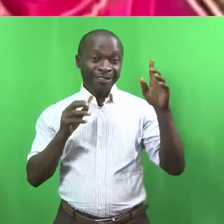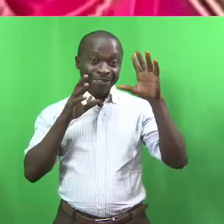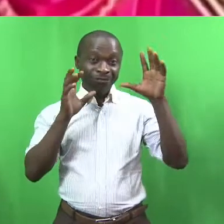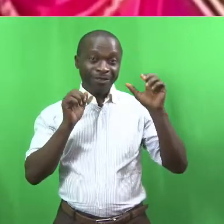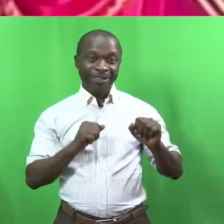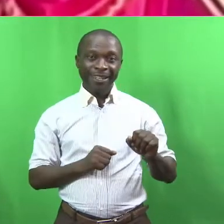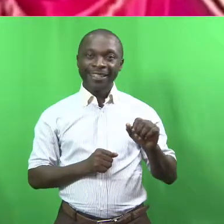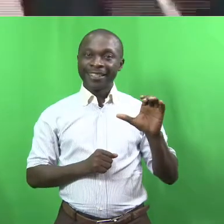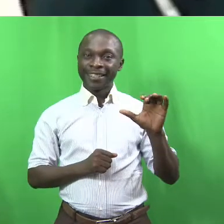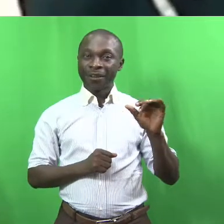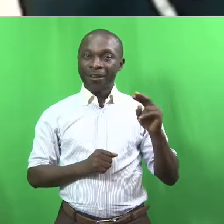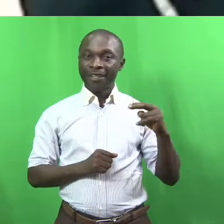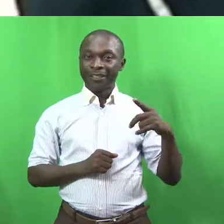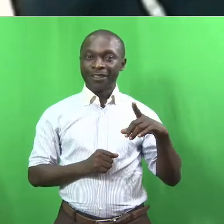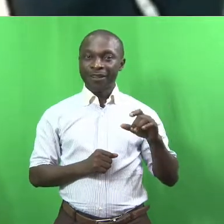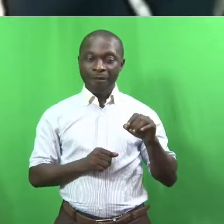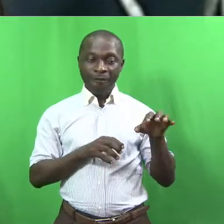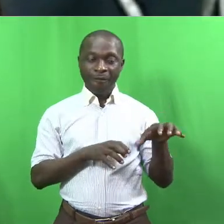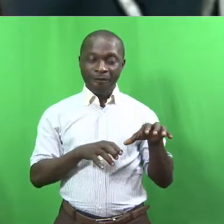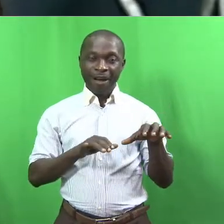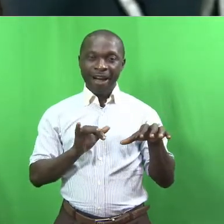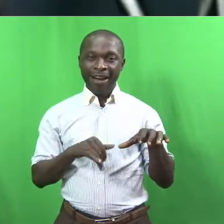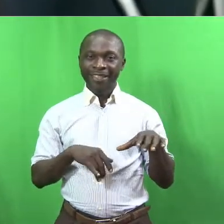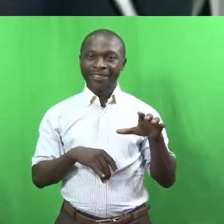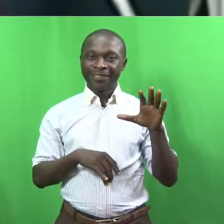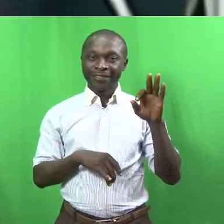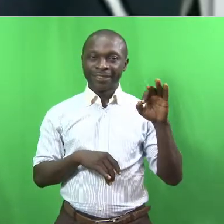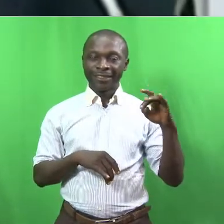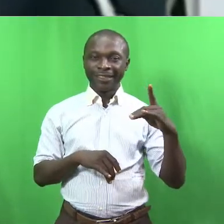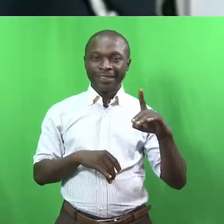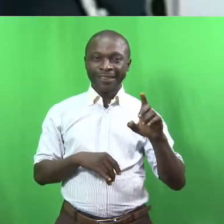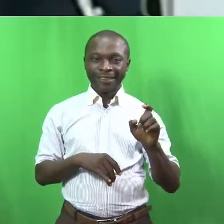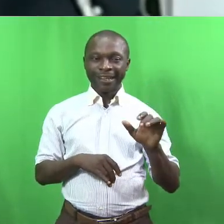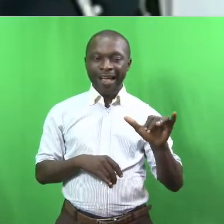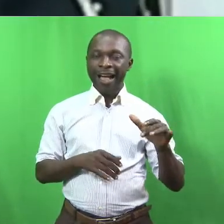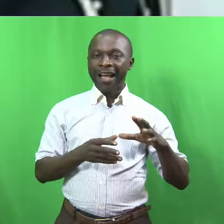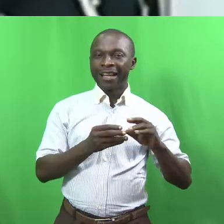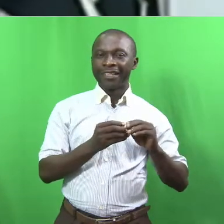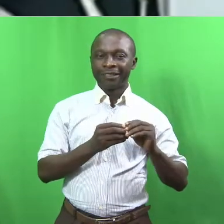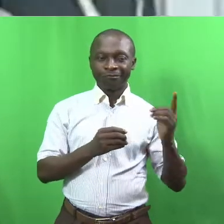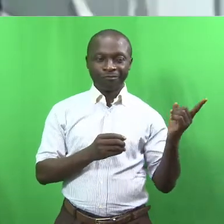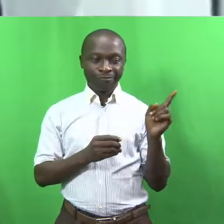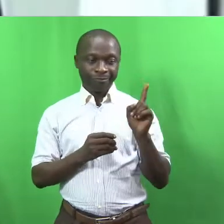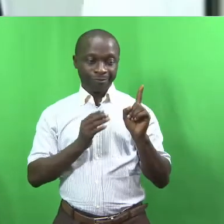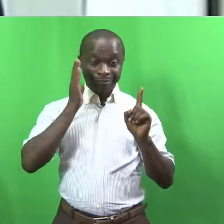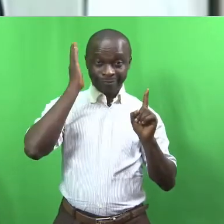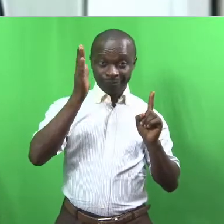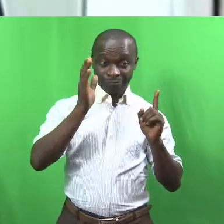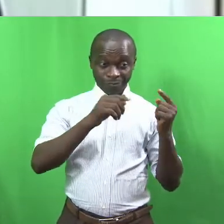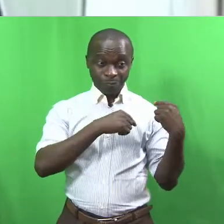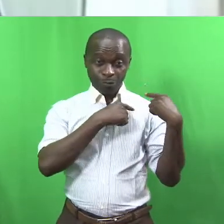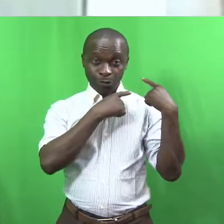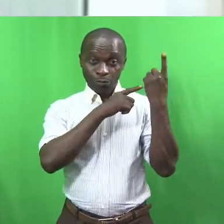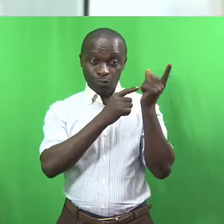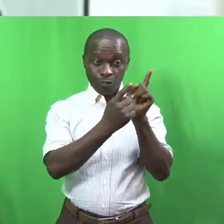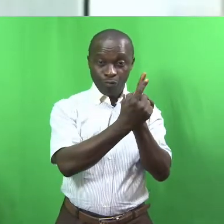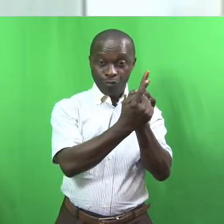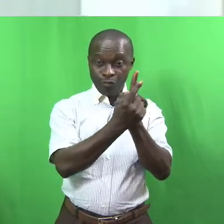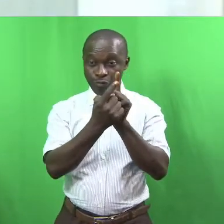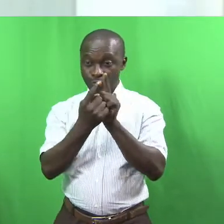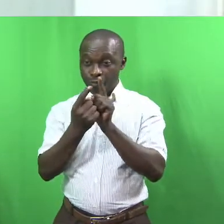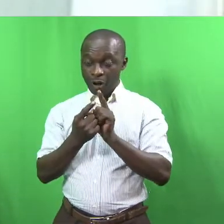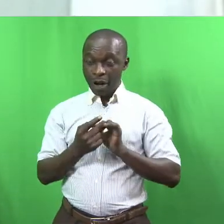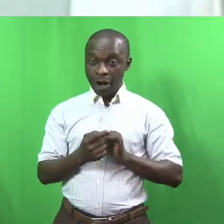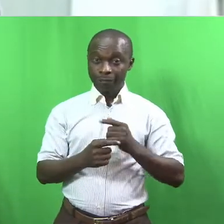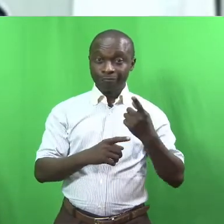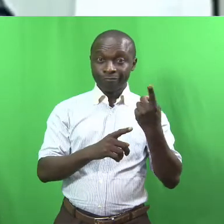Tshisekedi a prononcé hier dimanche une allocution d'une trentaine de minutes pour livrer le bilan de consultation nationale du mois